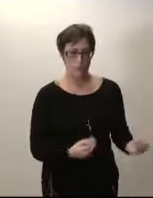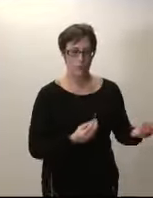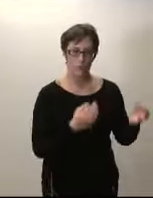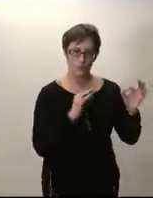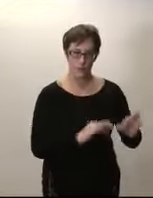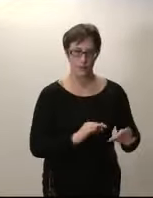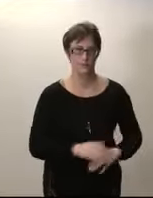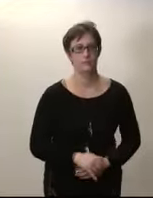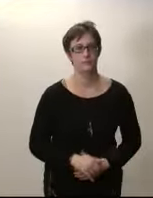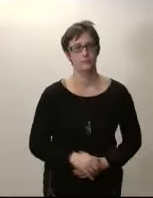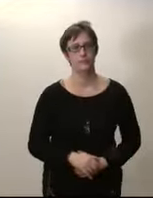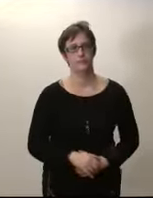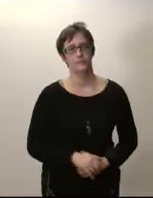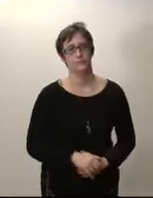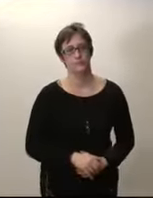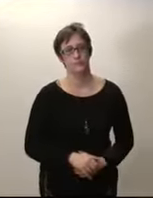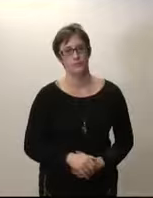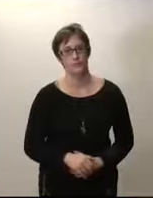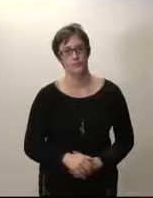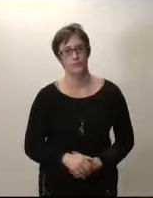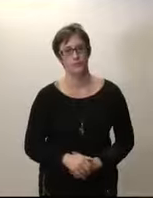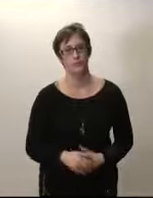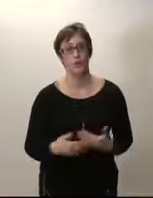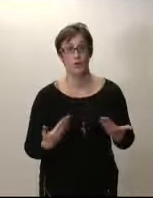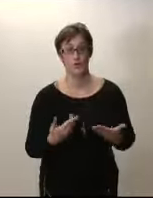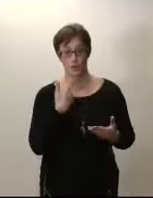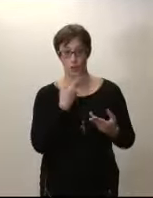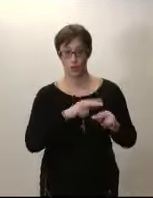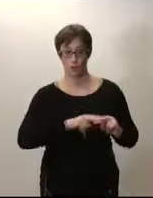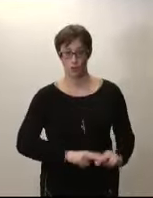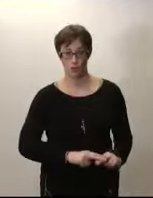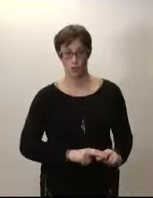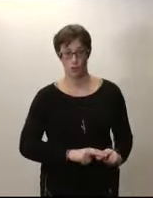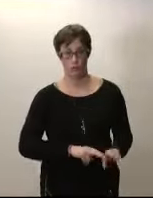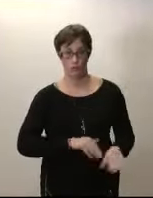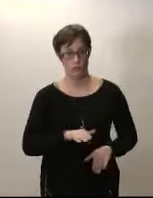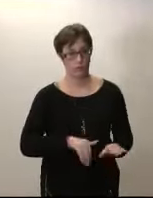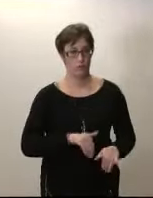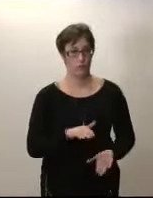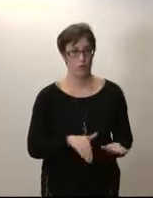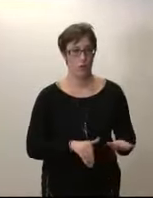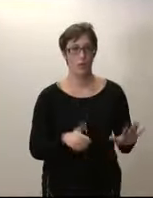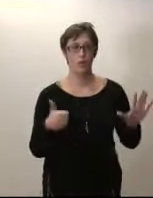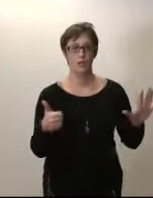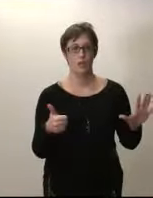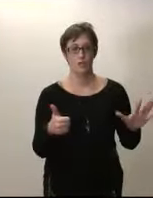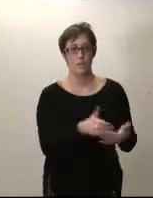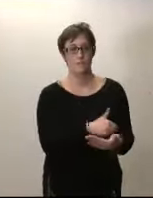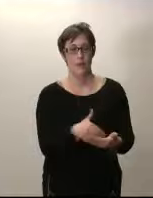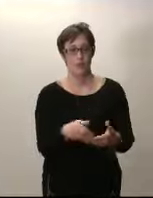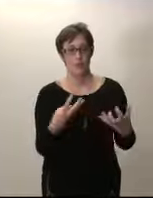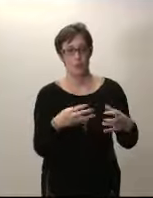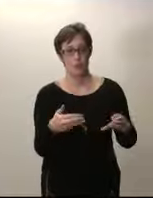économies de dépenses. Ce qui procure donc un solde de fonctionnement de 6 900 000